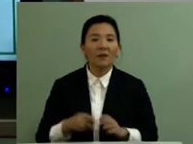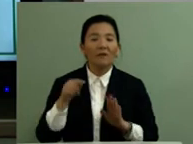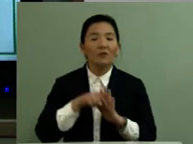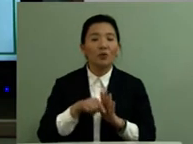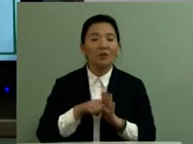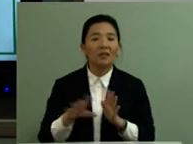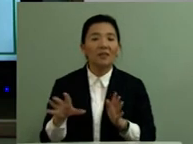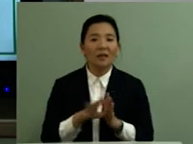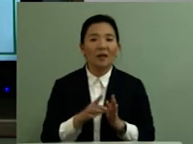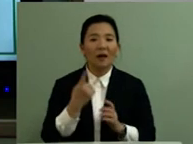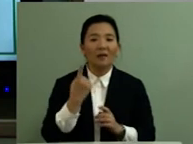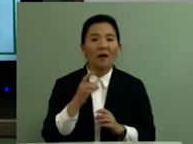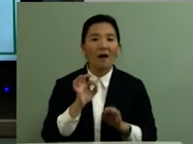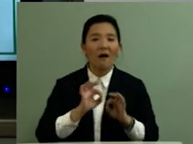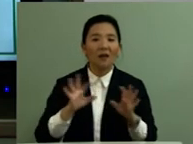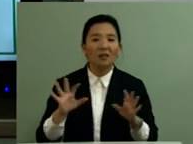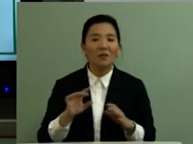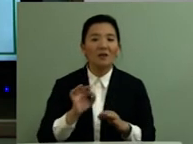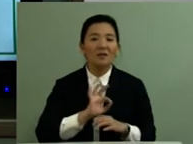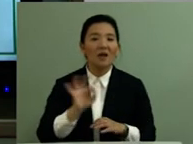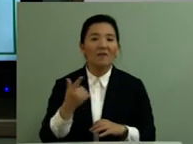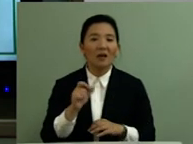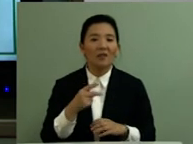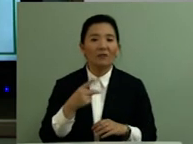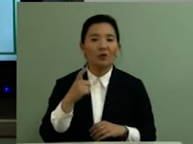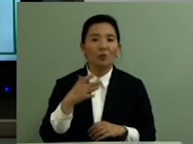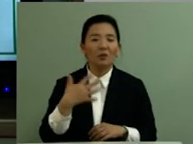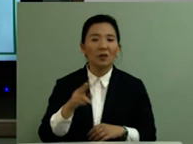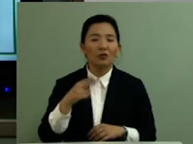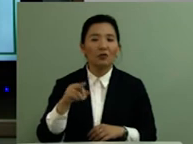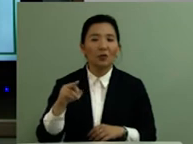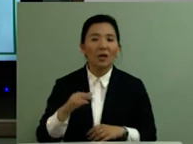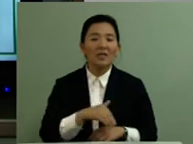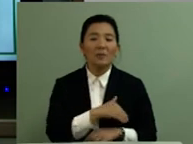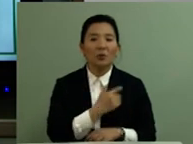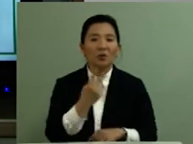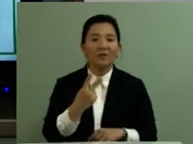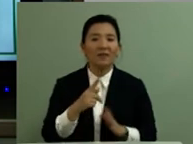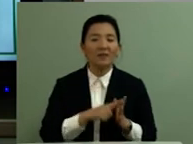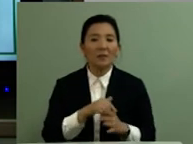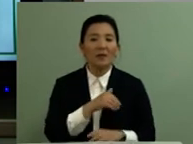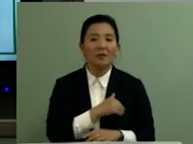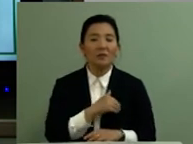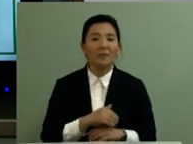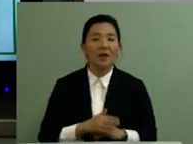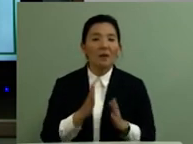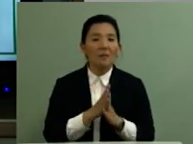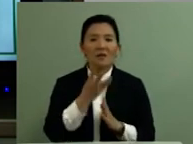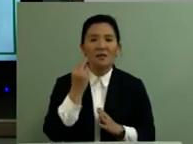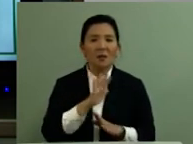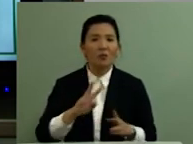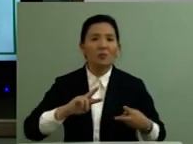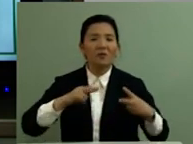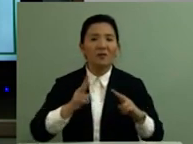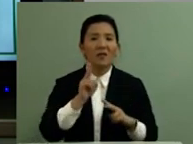Внутренняя энергия одноатомного идеального газа равна 150 джоулей. Температура 27 градусов. Ребят, не забудьте